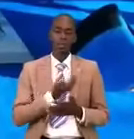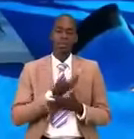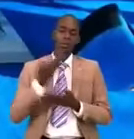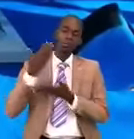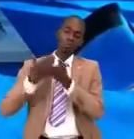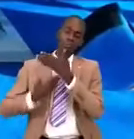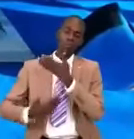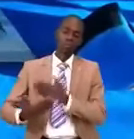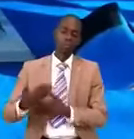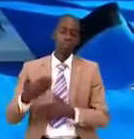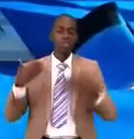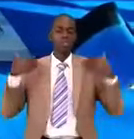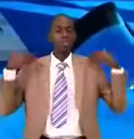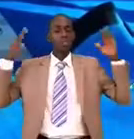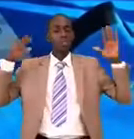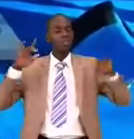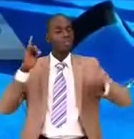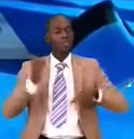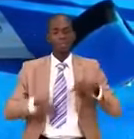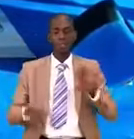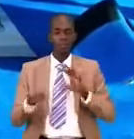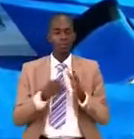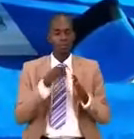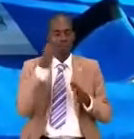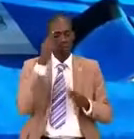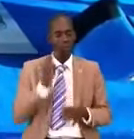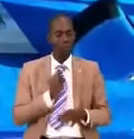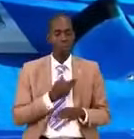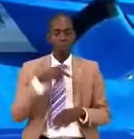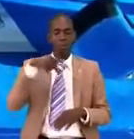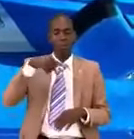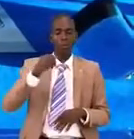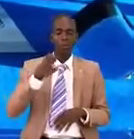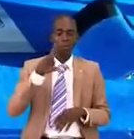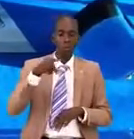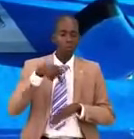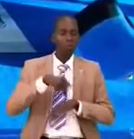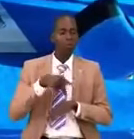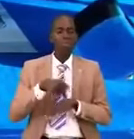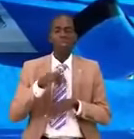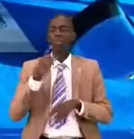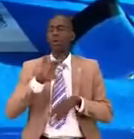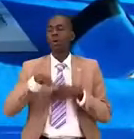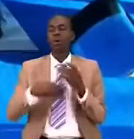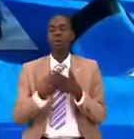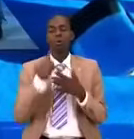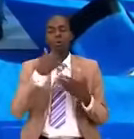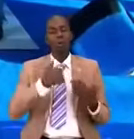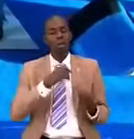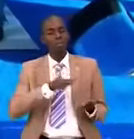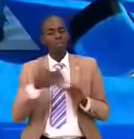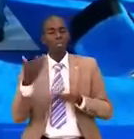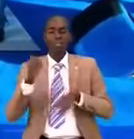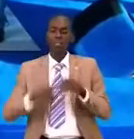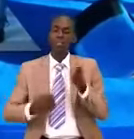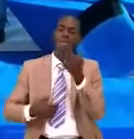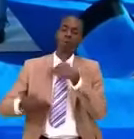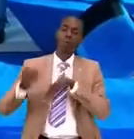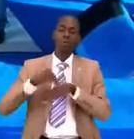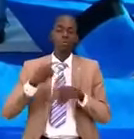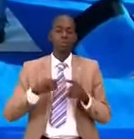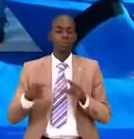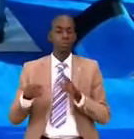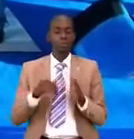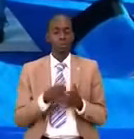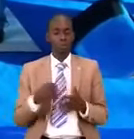ceux qui sont partis le peuple revenir le faire c'est nous qui sommes les hommes et les femmes de leur et